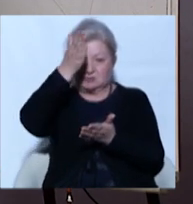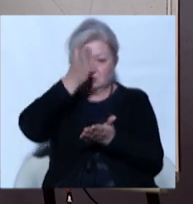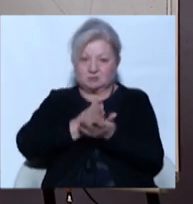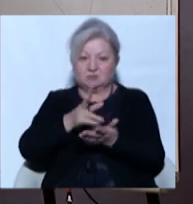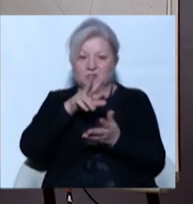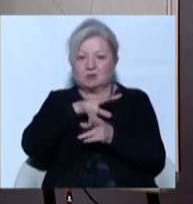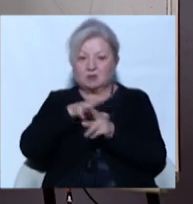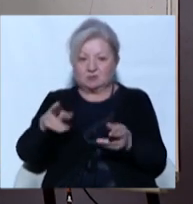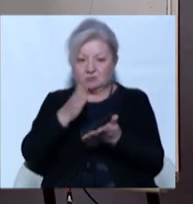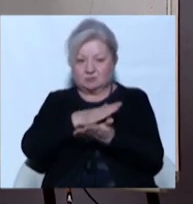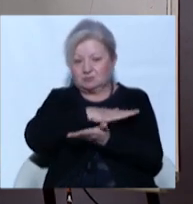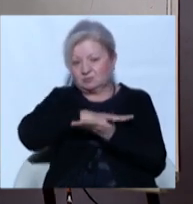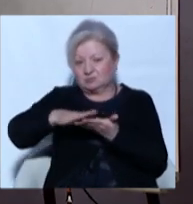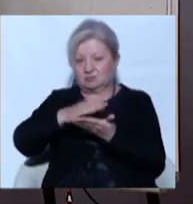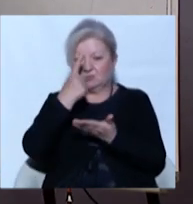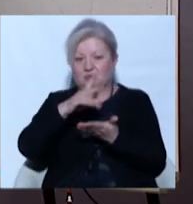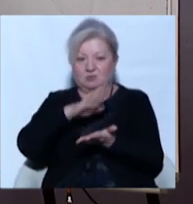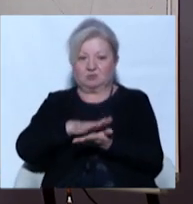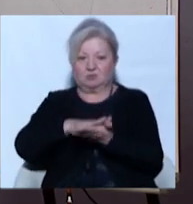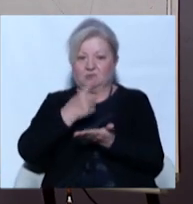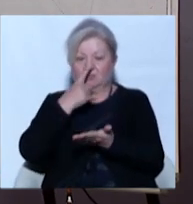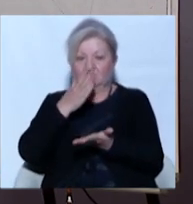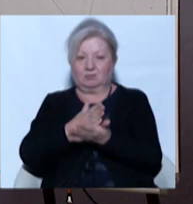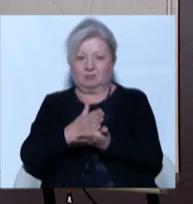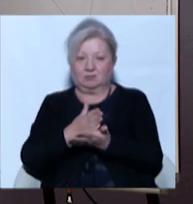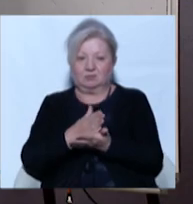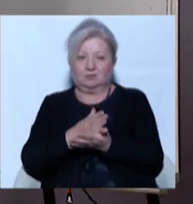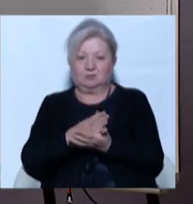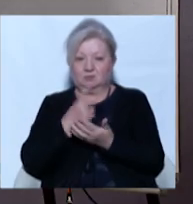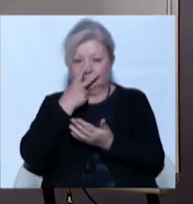წერტილში აღმართული პერპენდიკულარი ერთ სიმტყეში მდებარეობს.